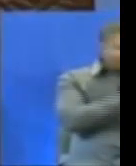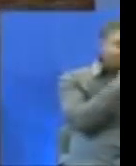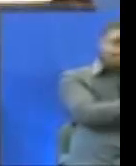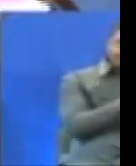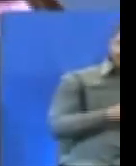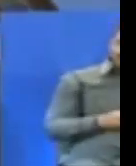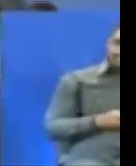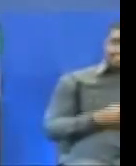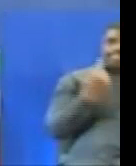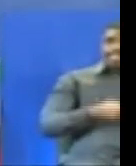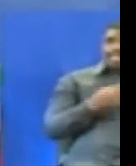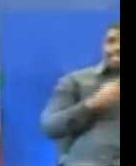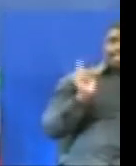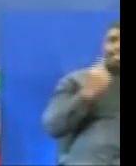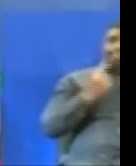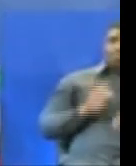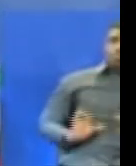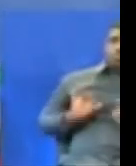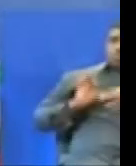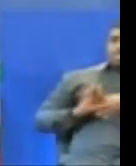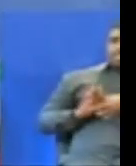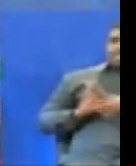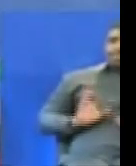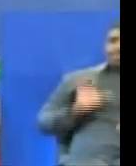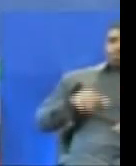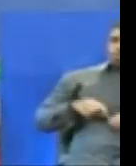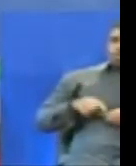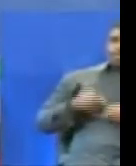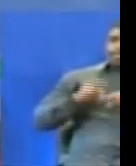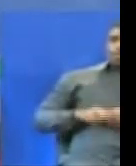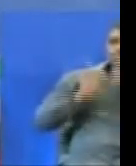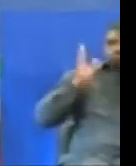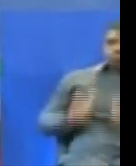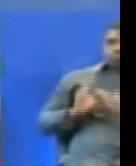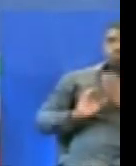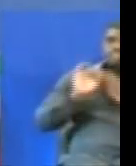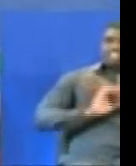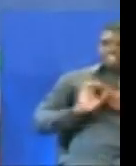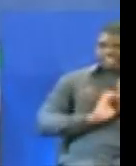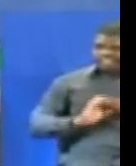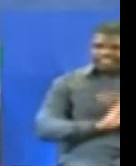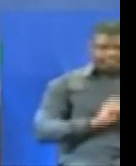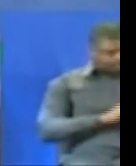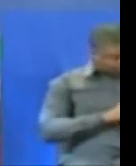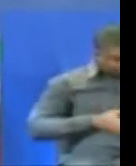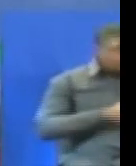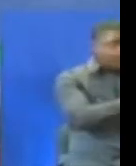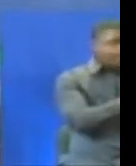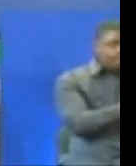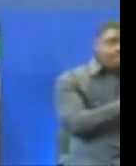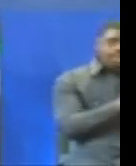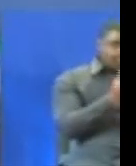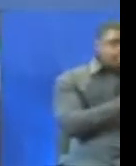kitaifa ni kuiunganisha mikoa na makao, yani makao makuu ya mikoa nchini na barabara za kuunganisha nchi